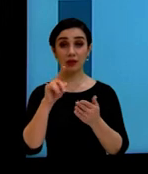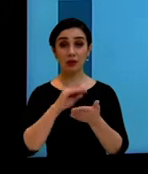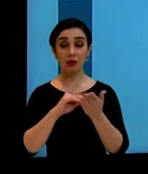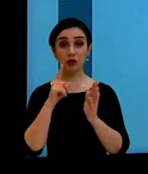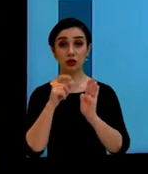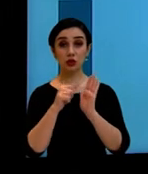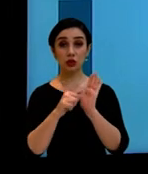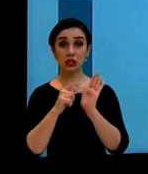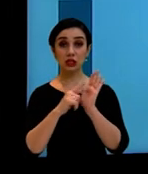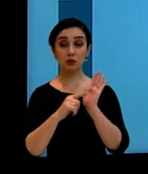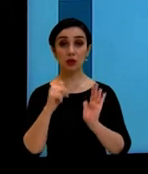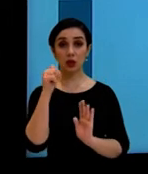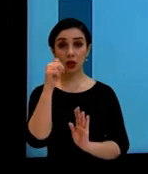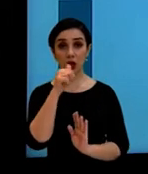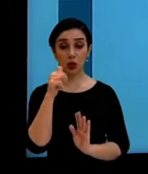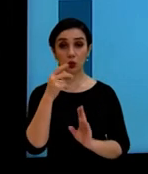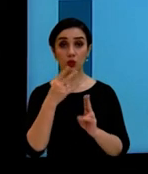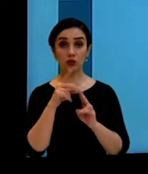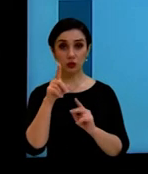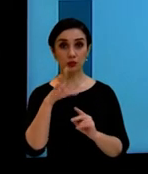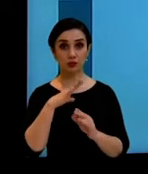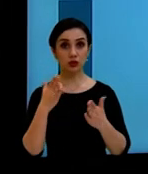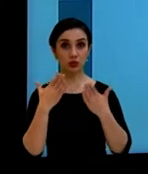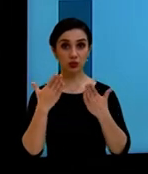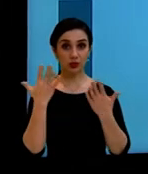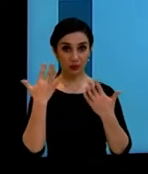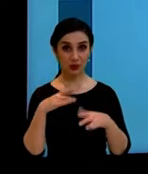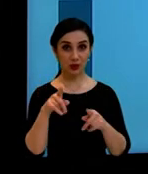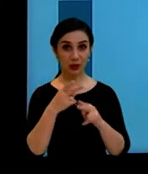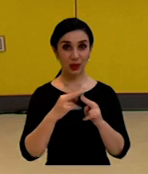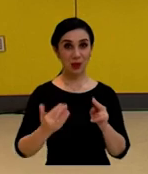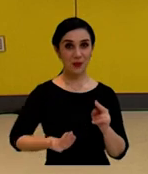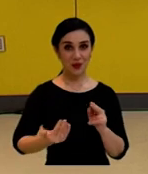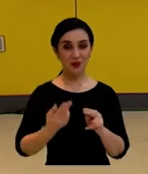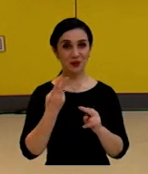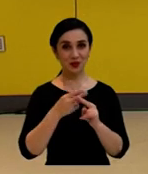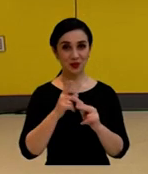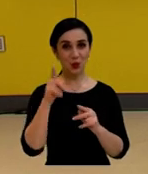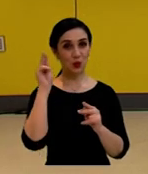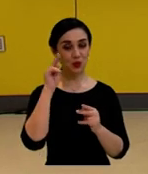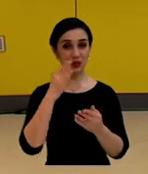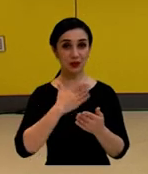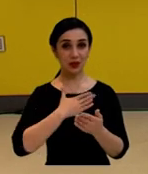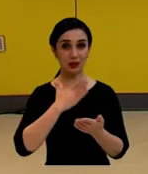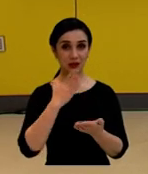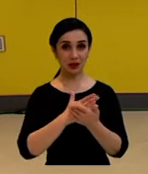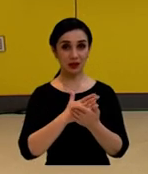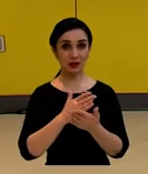1670 году я надеюсь что вы уже прочитали о комедии и то есть у нас в учебнике